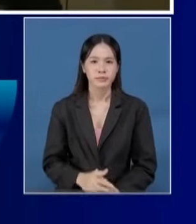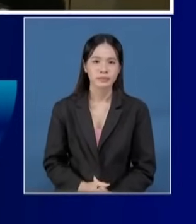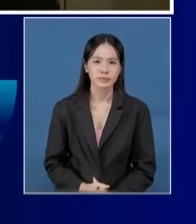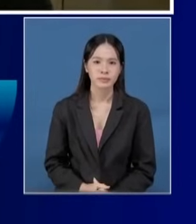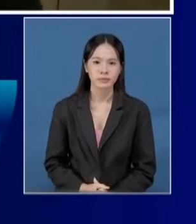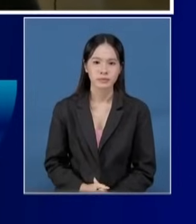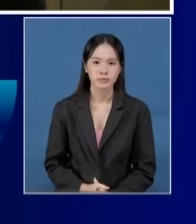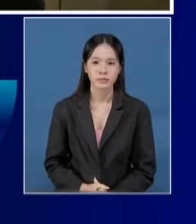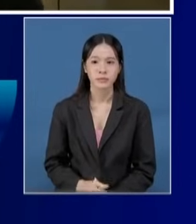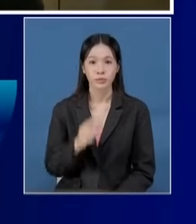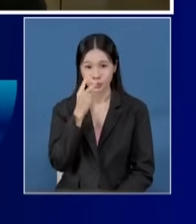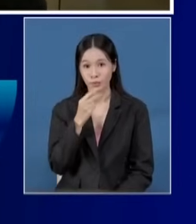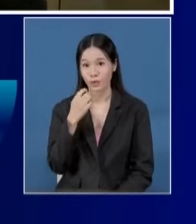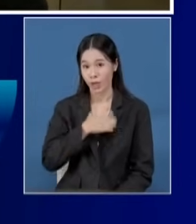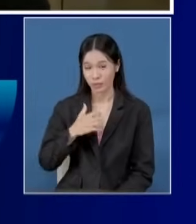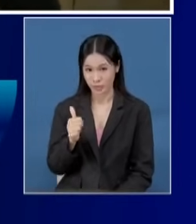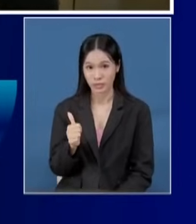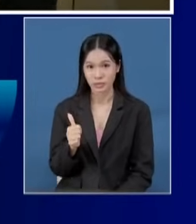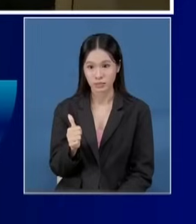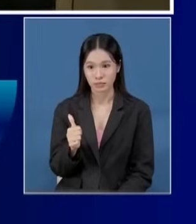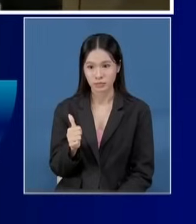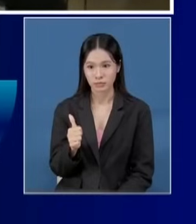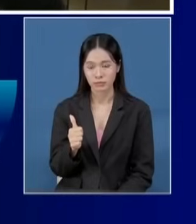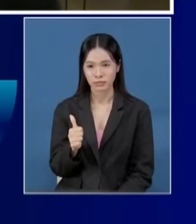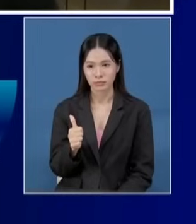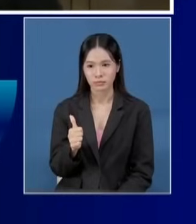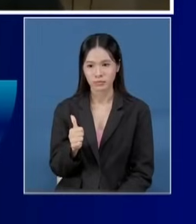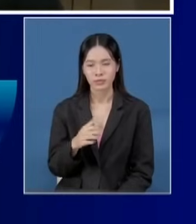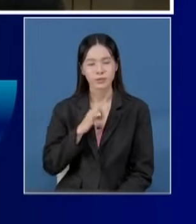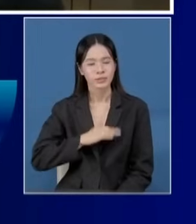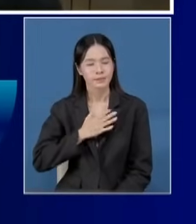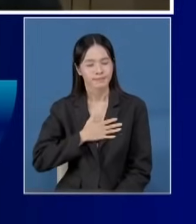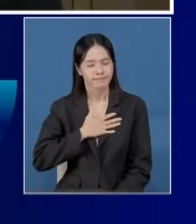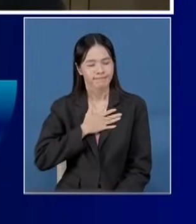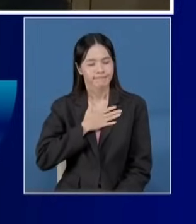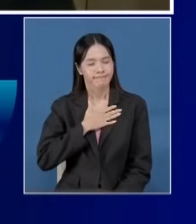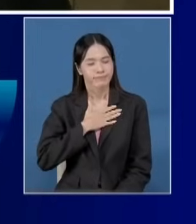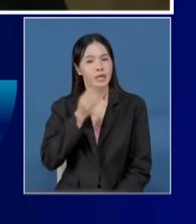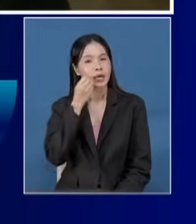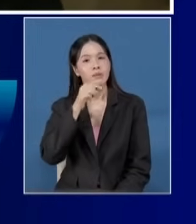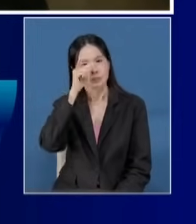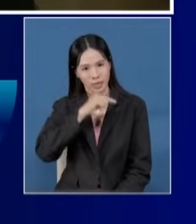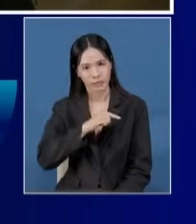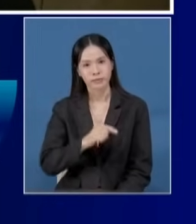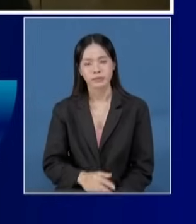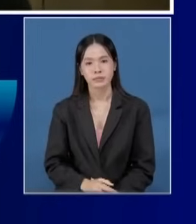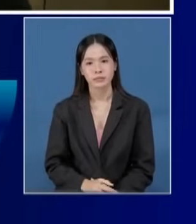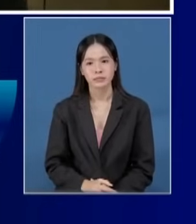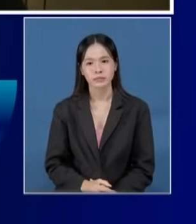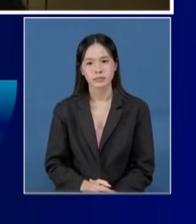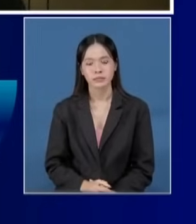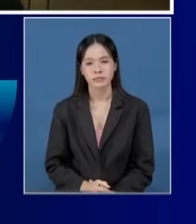ท่านดูอารมณ์ดีอะไรอย่างเงี ้ยท่านคงซึ้งใจได้กลับมาประเทศเนาะก็เห็น